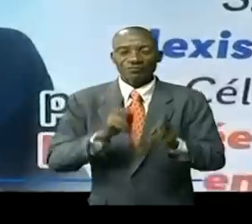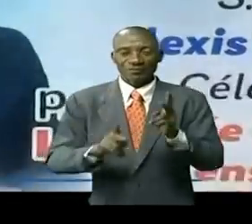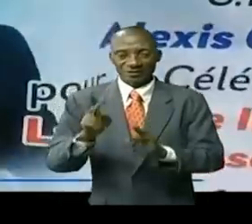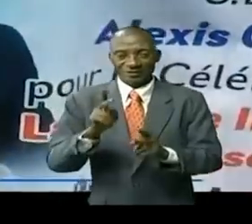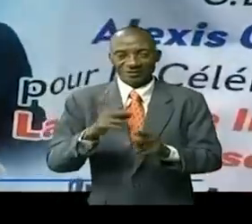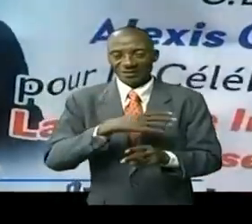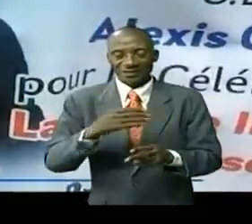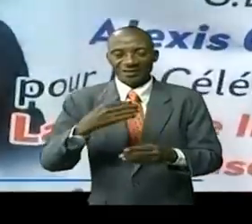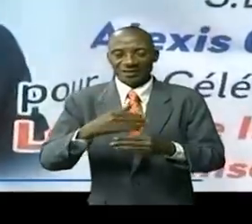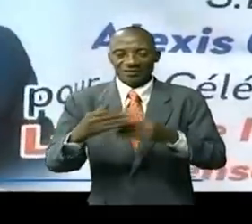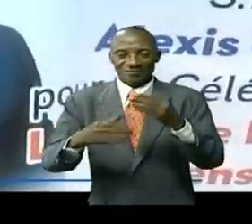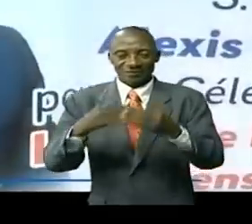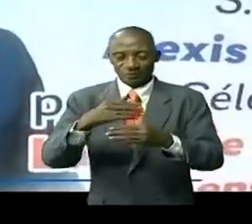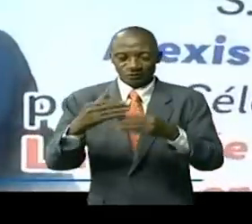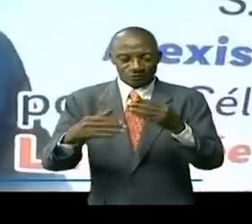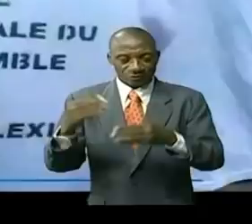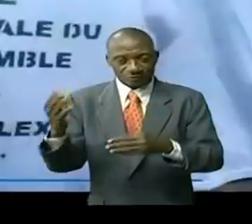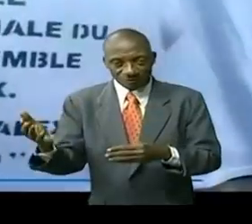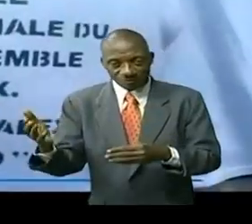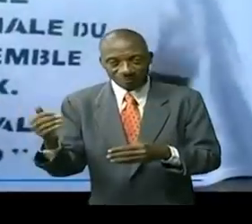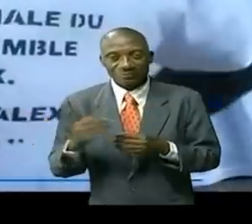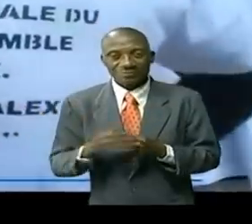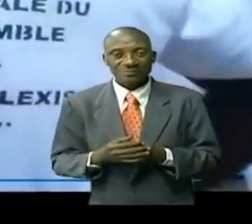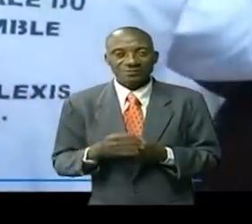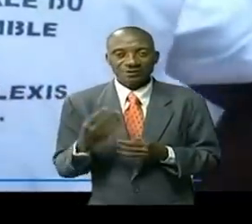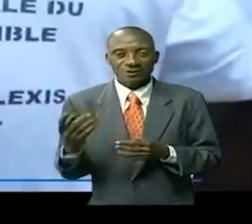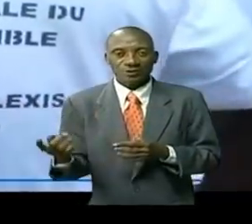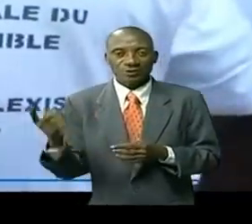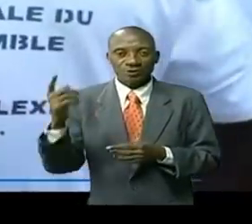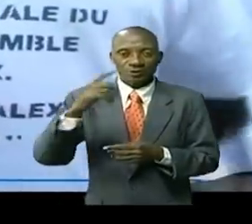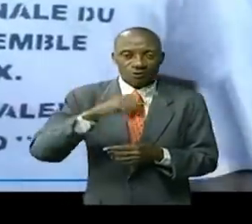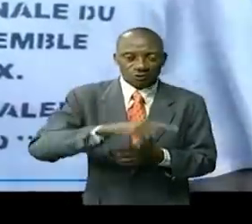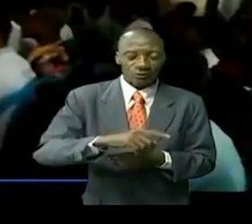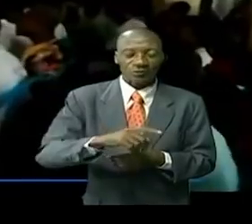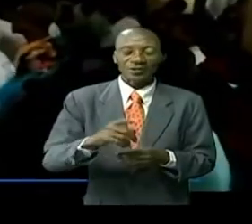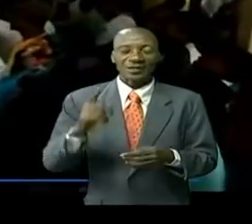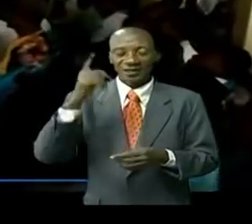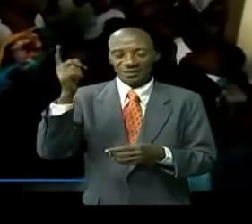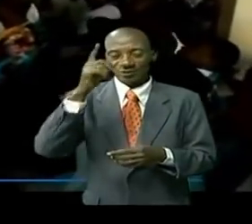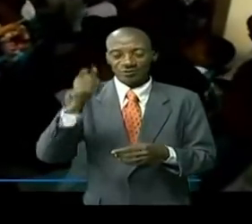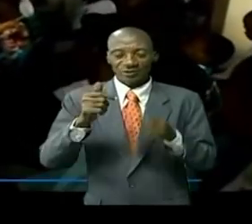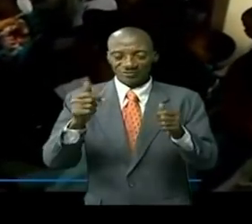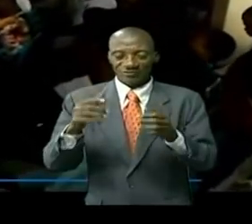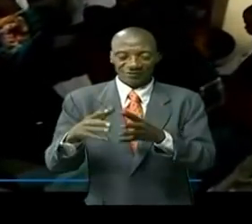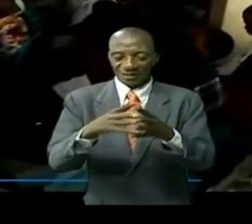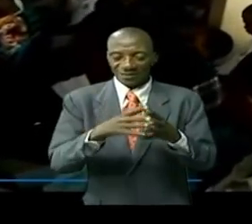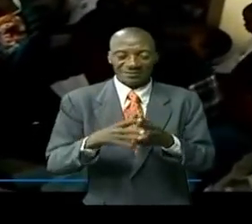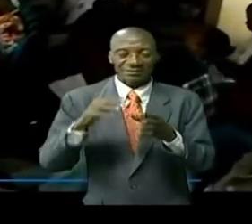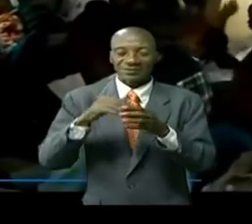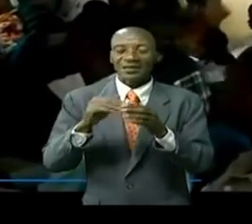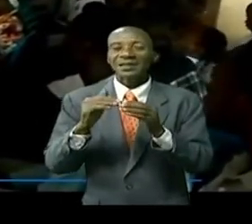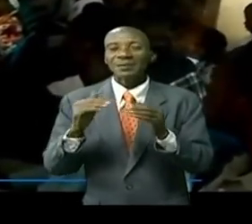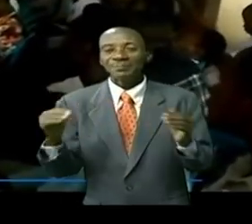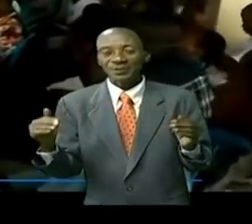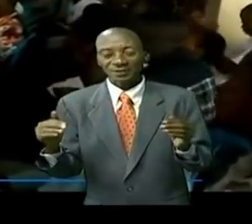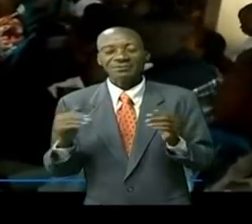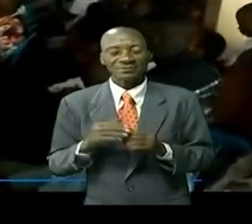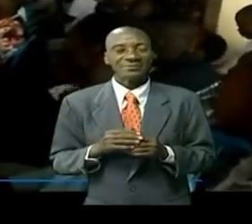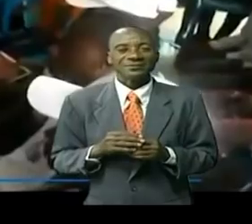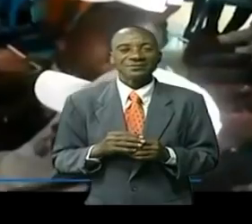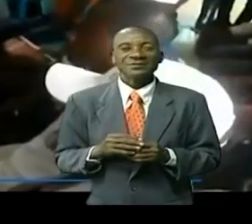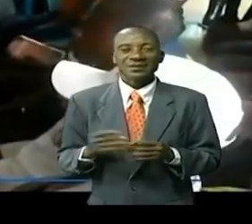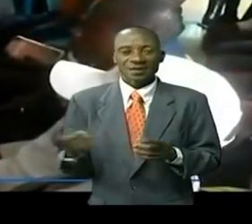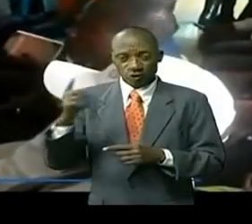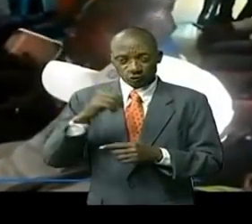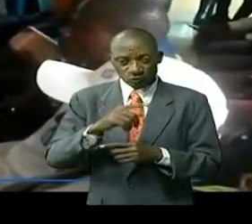infrastructures, Alexis Guizaro Mouvouni, la journée internationale de vivre ensemble en paix, a été célébrée avec faste ce lundi 16 mai